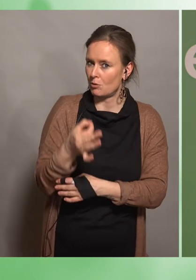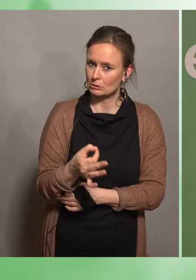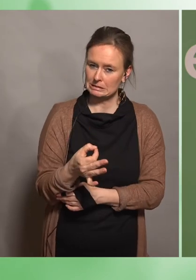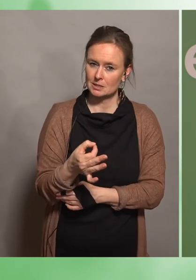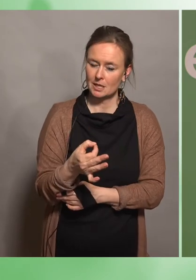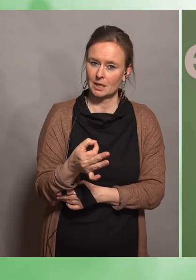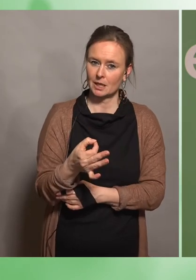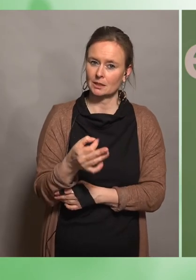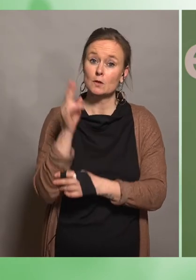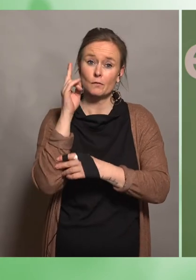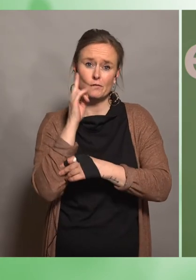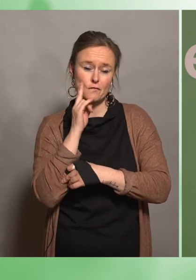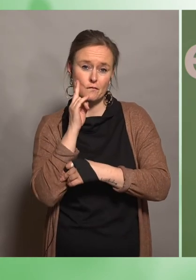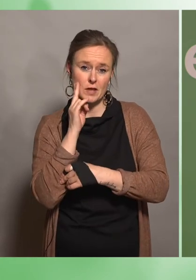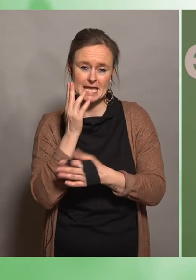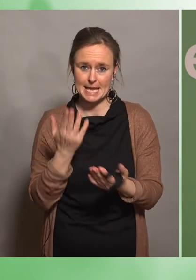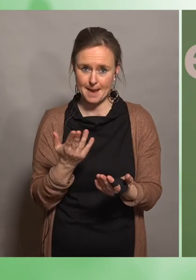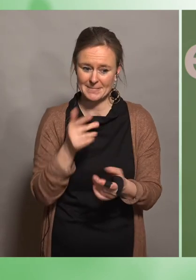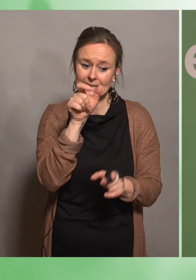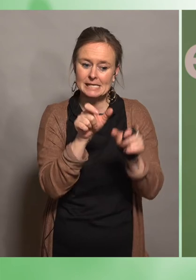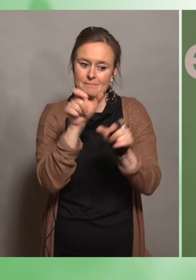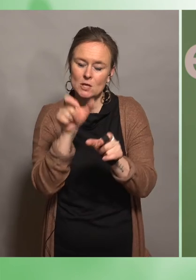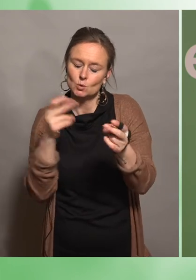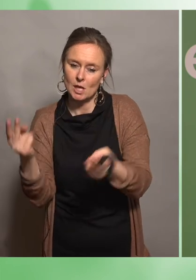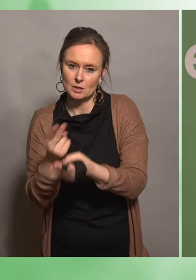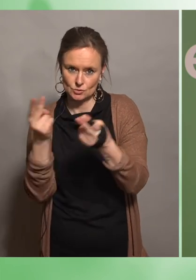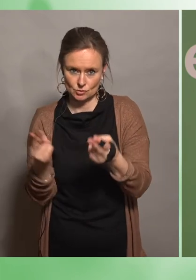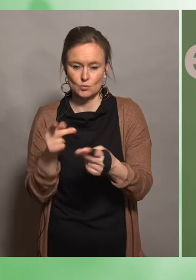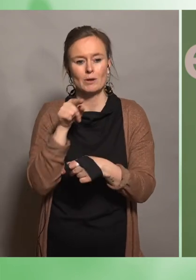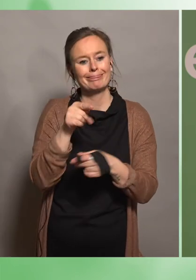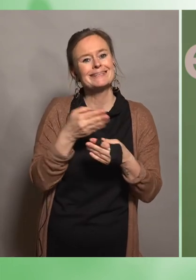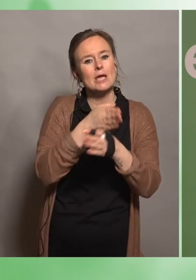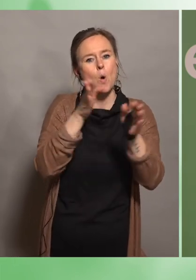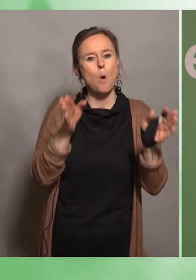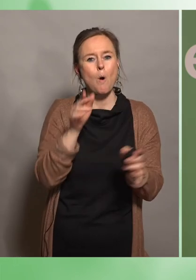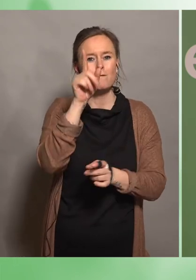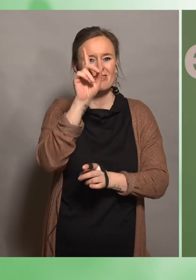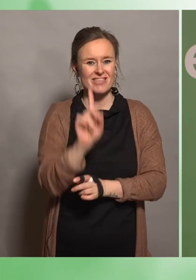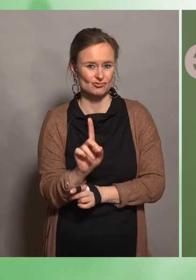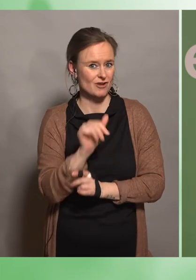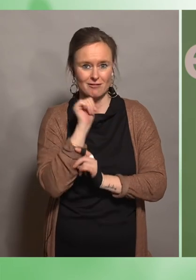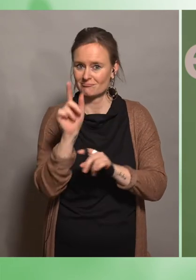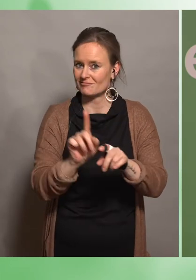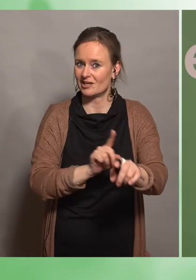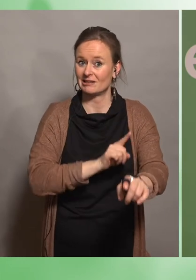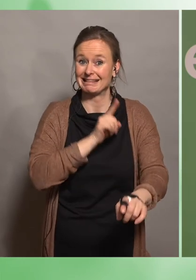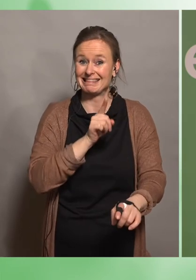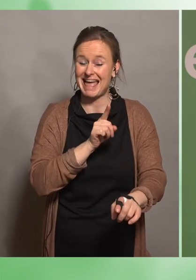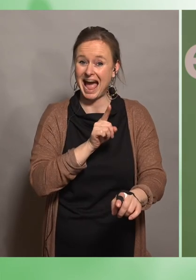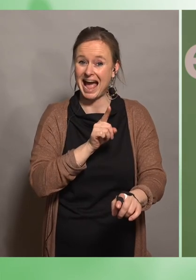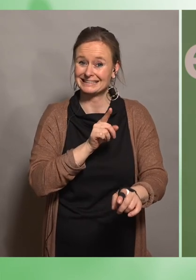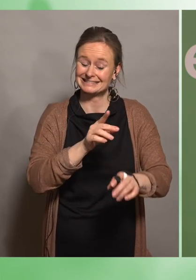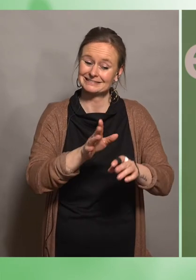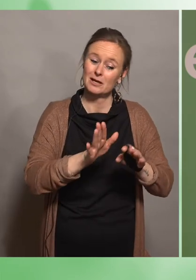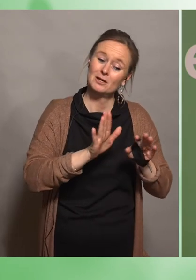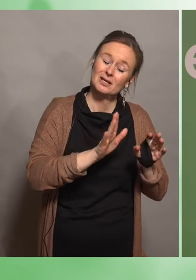der Unternehmen, die Personal suchen, diese offenen Stellen nicht langfristig besetzen können. Das heißt, also